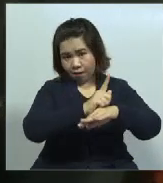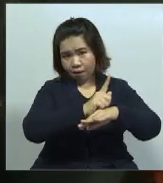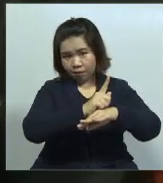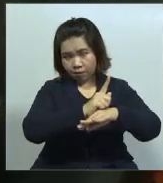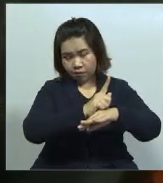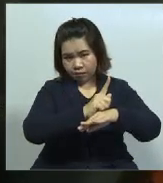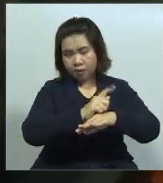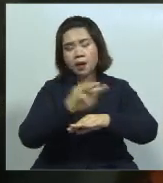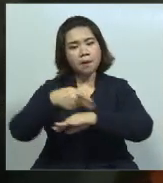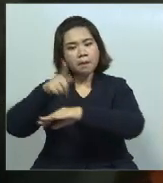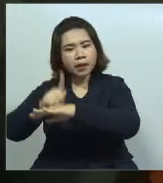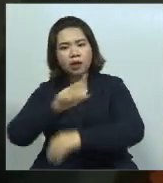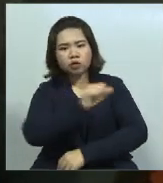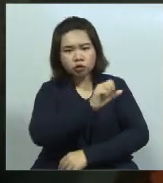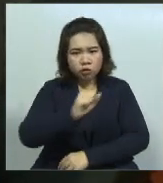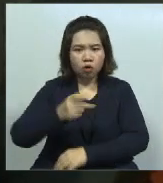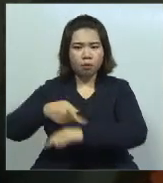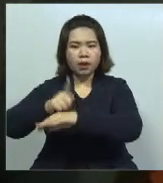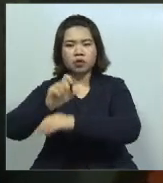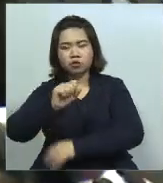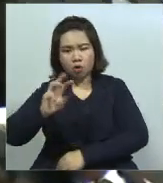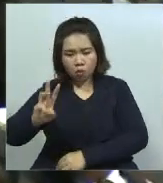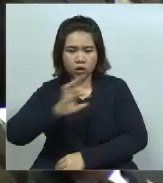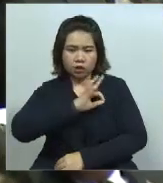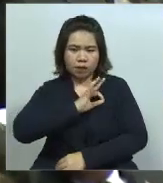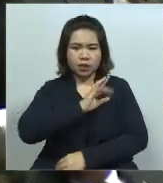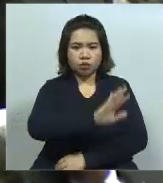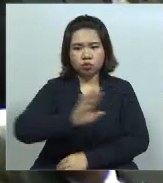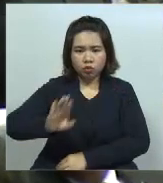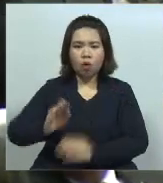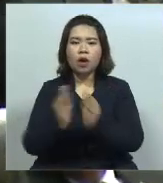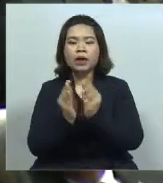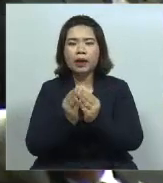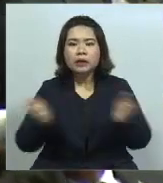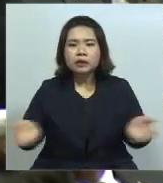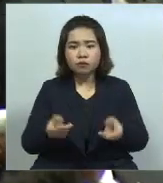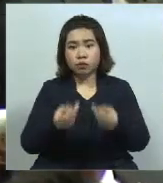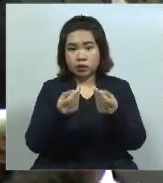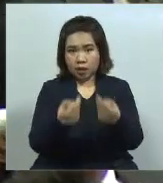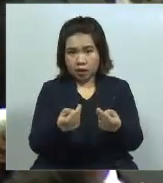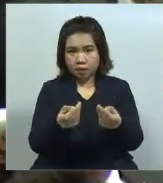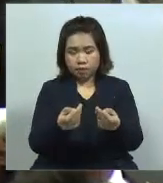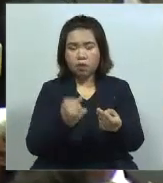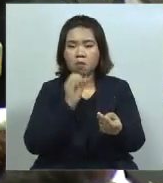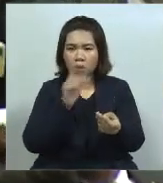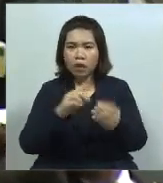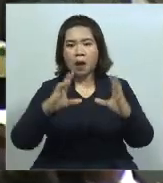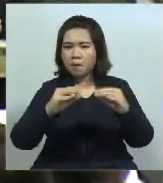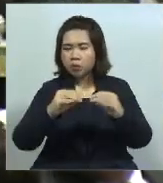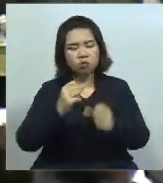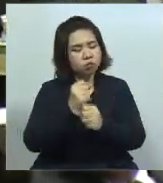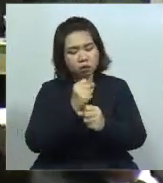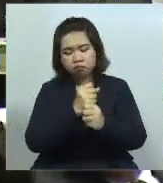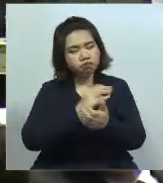ราษฎรประธานวุฒิสภาและสมาชิกของทั้งสองสภาที่ให้การสนับสนุนและทำให้การประชุมเป็นไปอย่